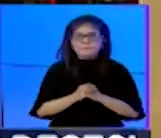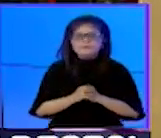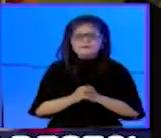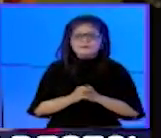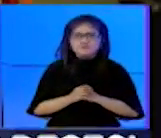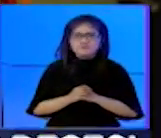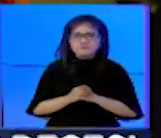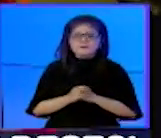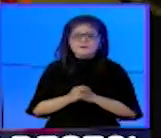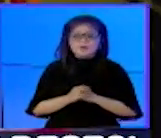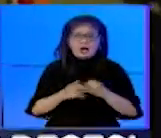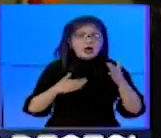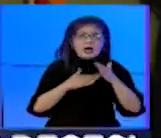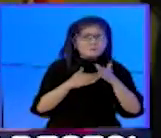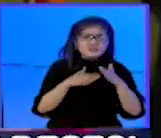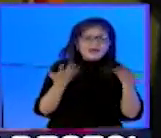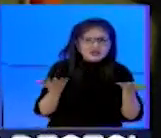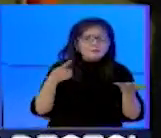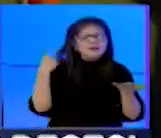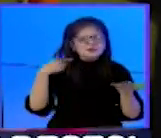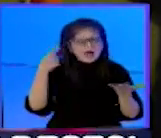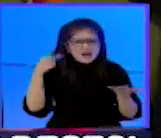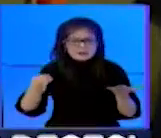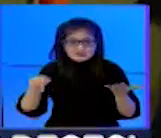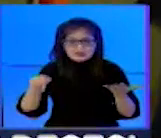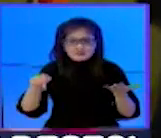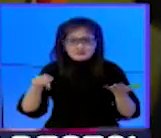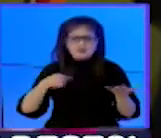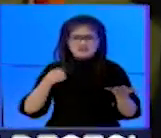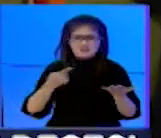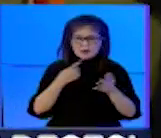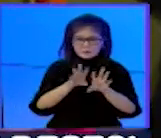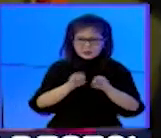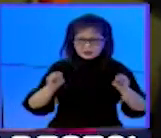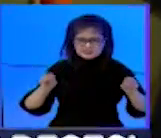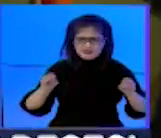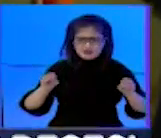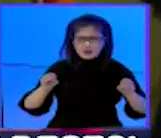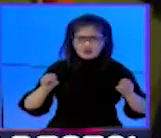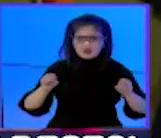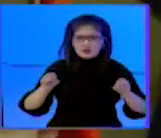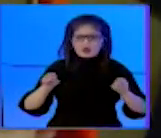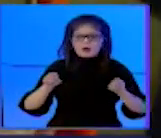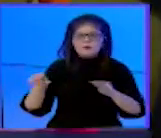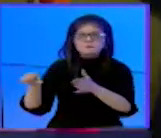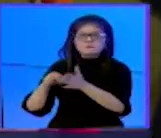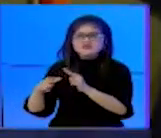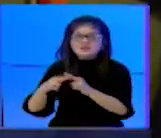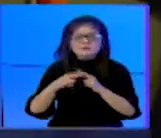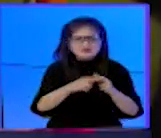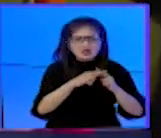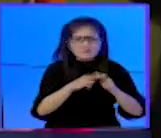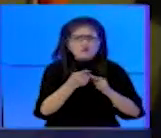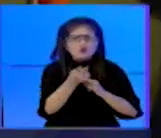kendala, ya buat sehari-hari aja nih. Aneh aja kerja, kadang tuh minjem-minjem duit dulu